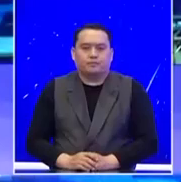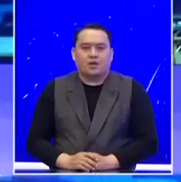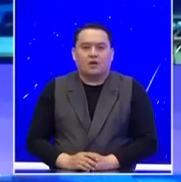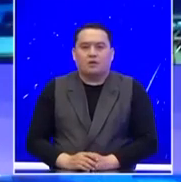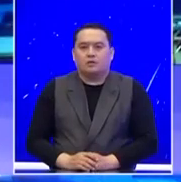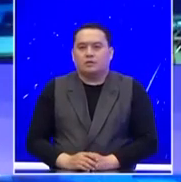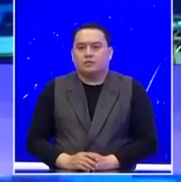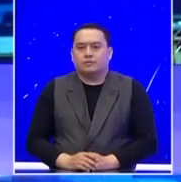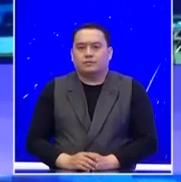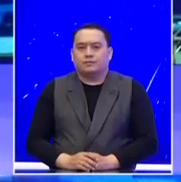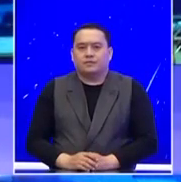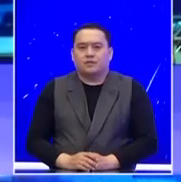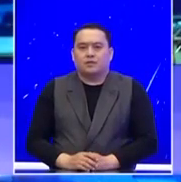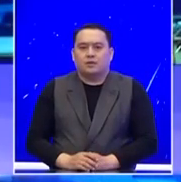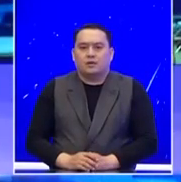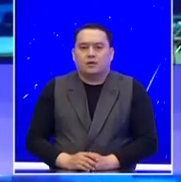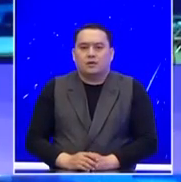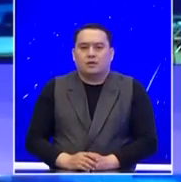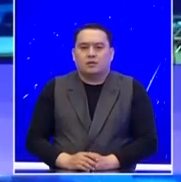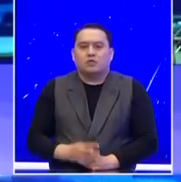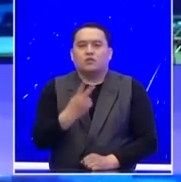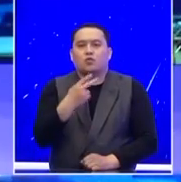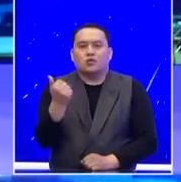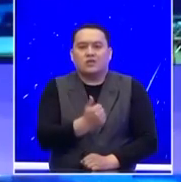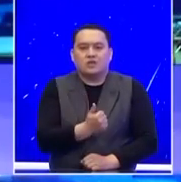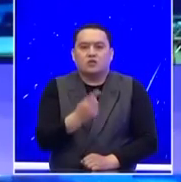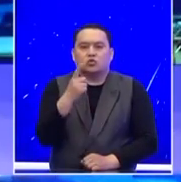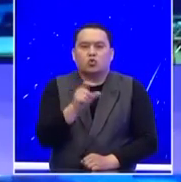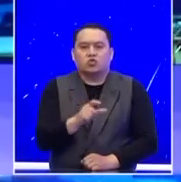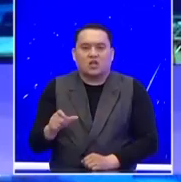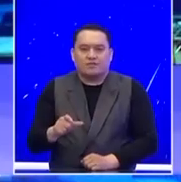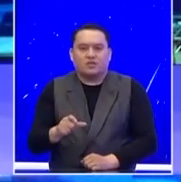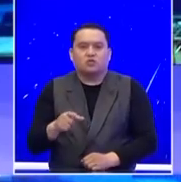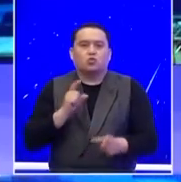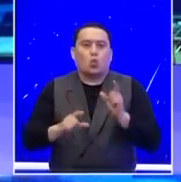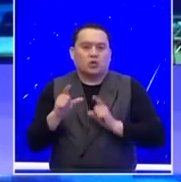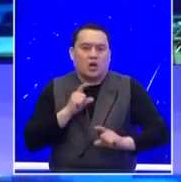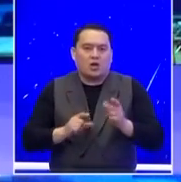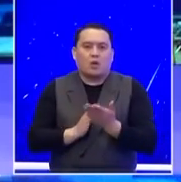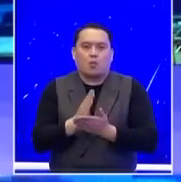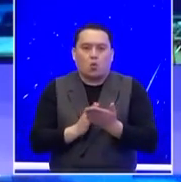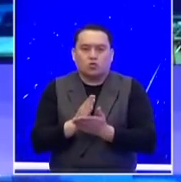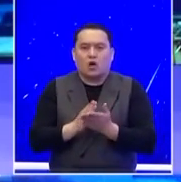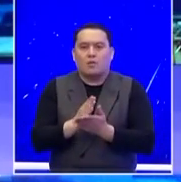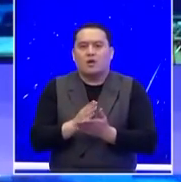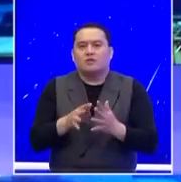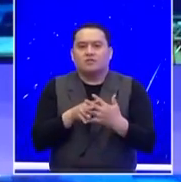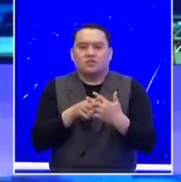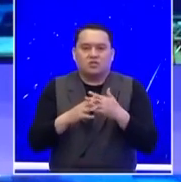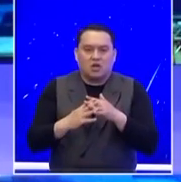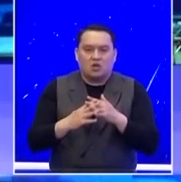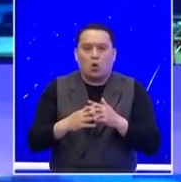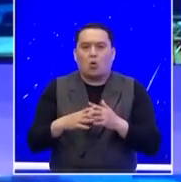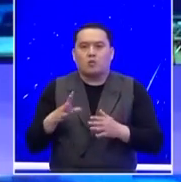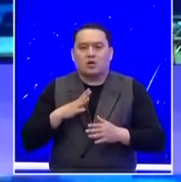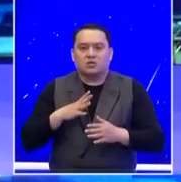В продолжение выпуска. В течение минувших двух недель около 100 человек из числа студентов и работающих сельчан Мусабекского сельского